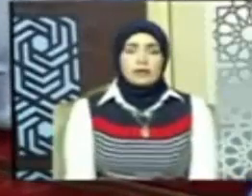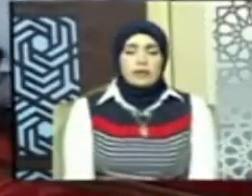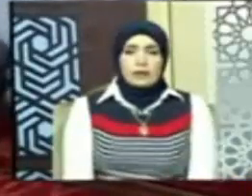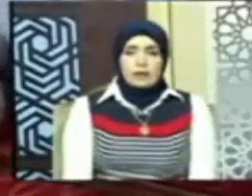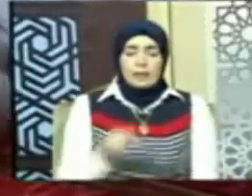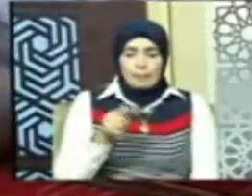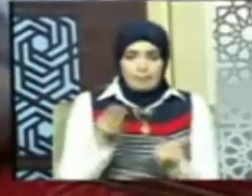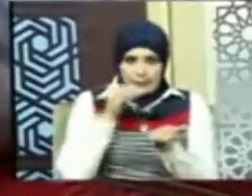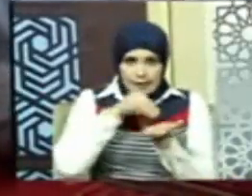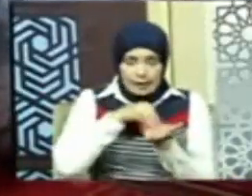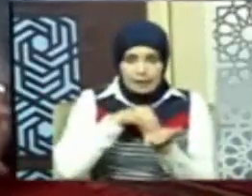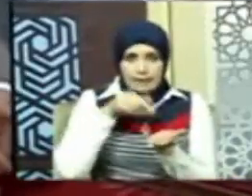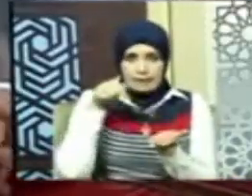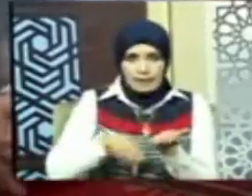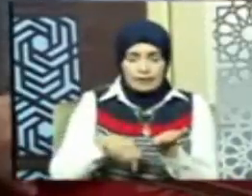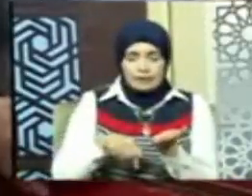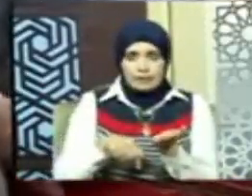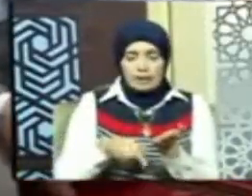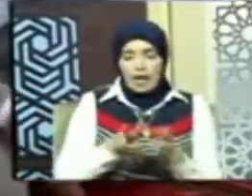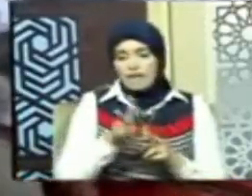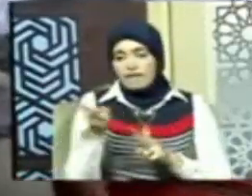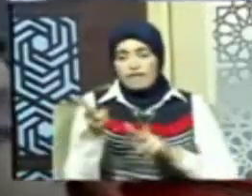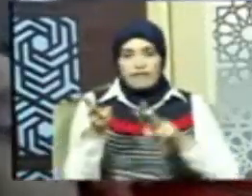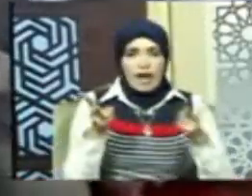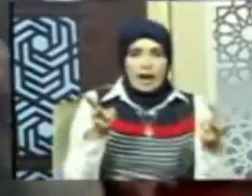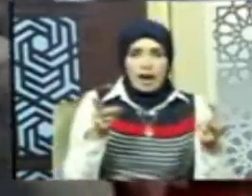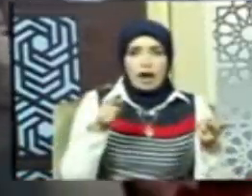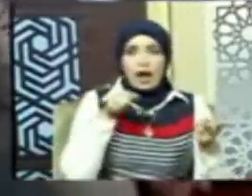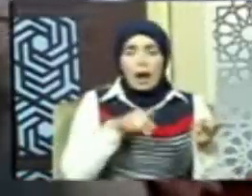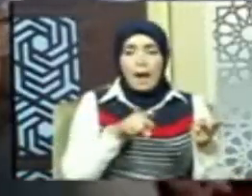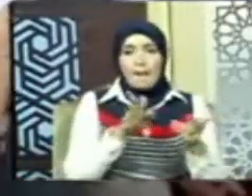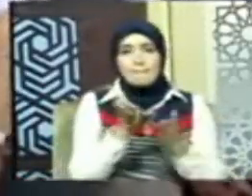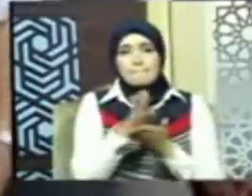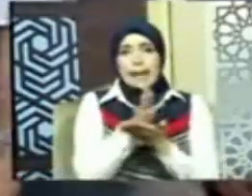فبداية نفرق بين